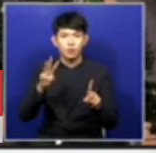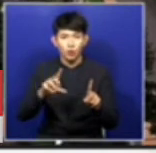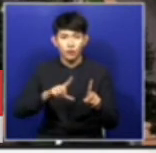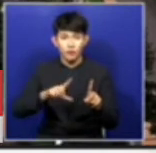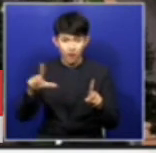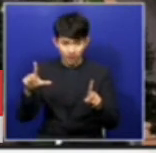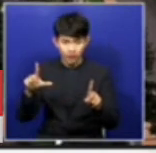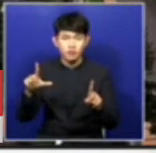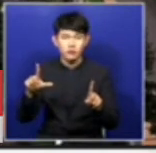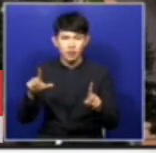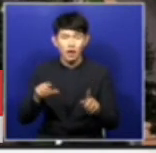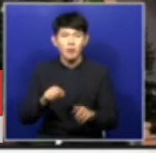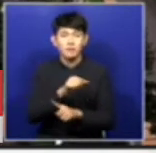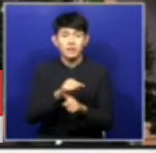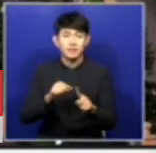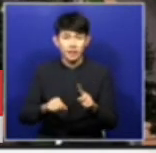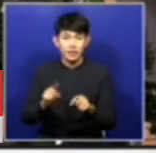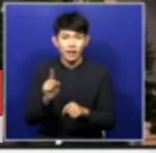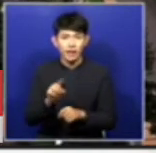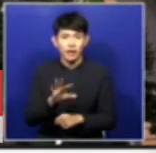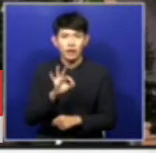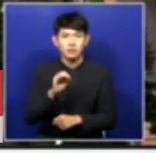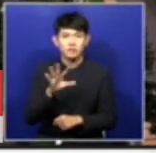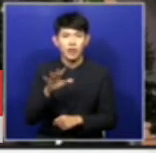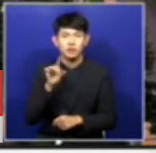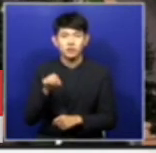ล้านคิดเป็นเปอร์เซ็นต์